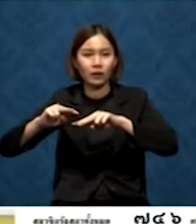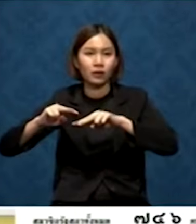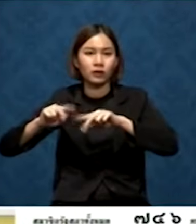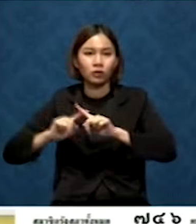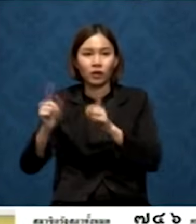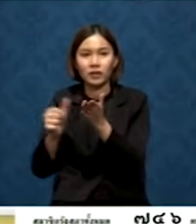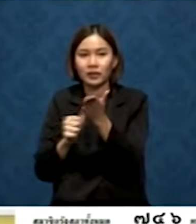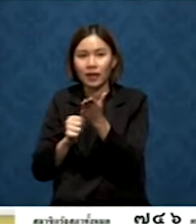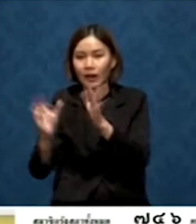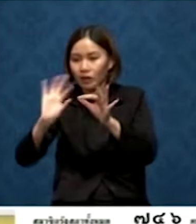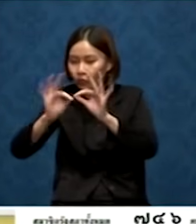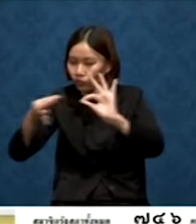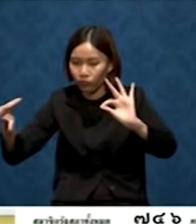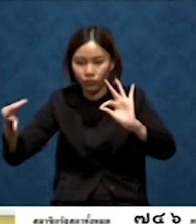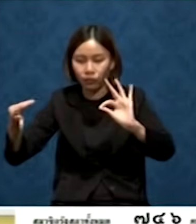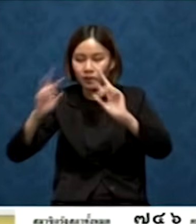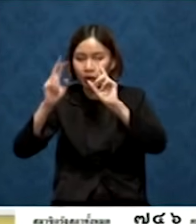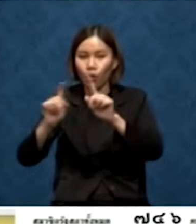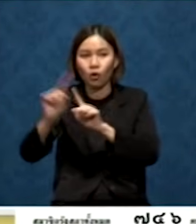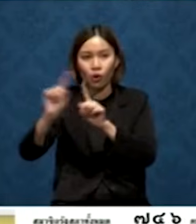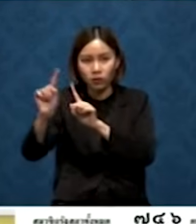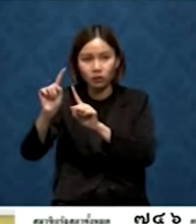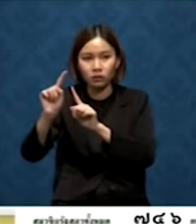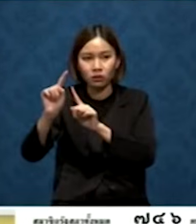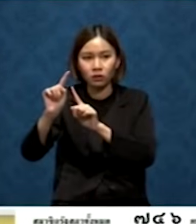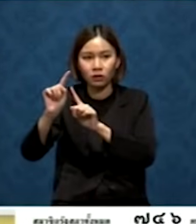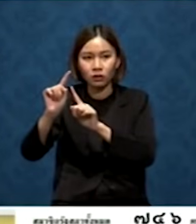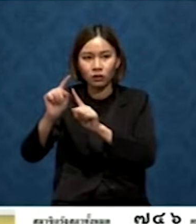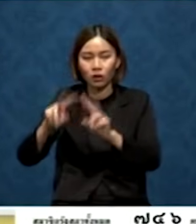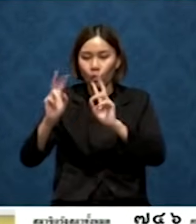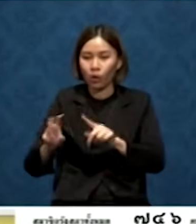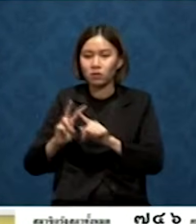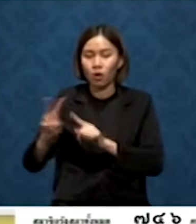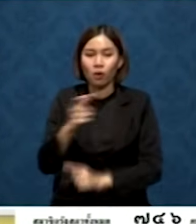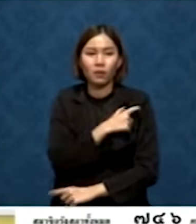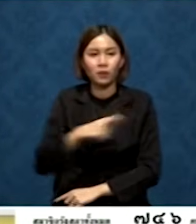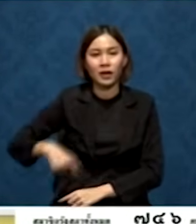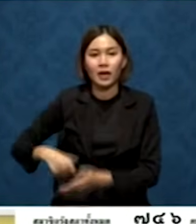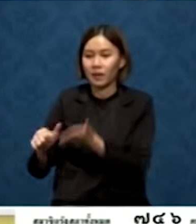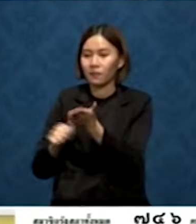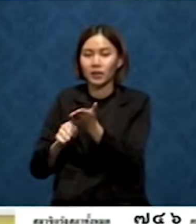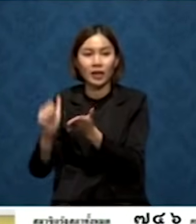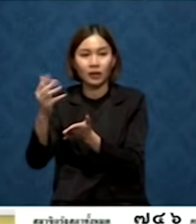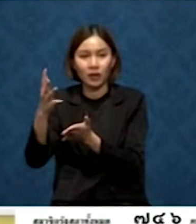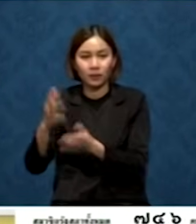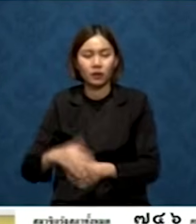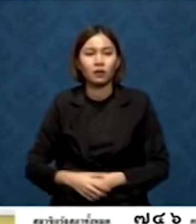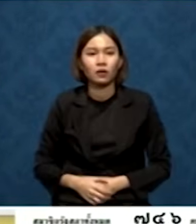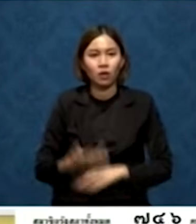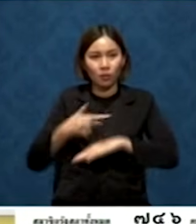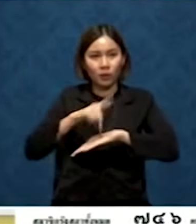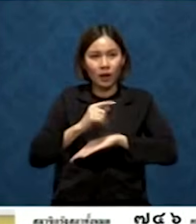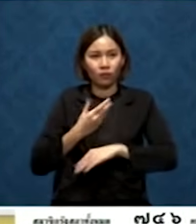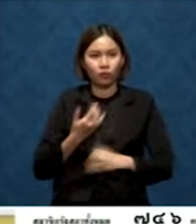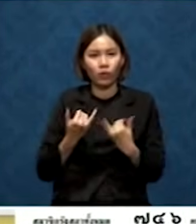ข้อความใดๆก็ตามในหมวด 1บททั่วไปและหมวด 2พระมหากษัตริย์ท่านประธานครับผมคิดว่าวันนี้